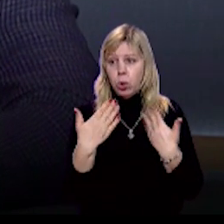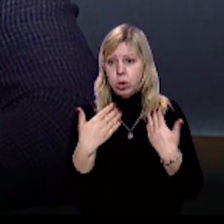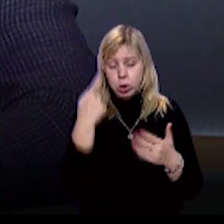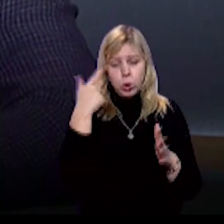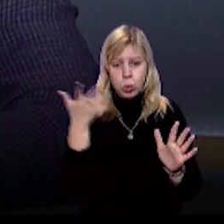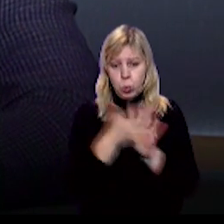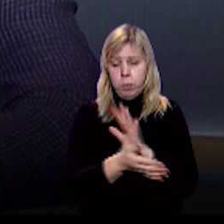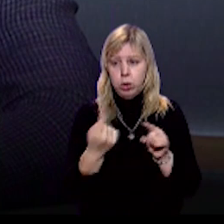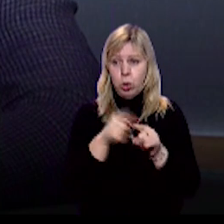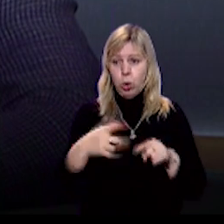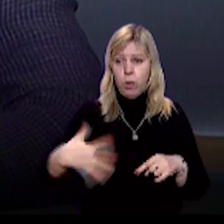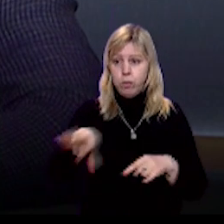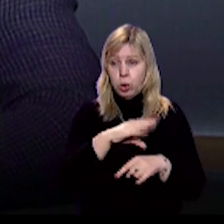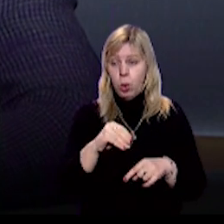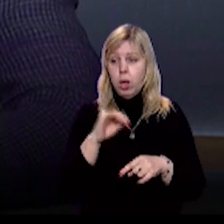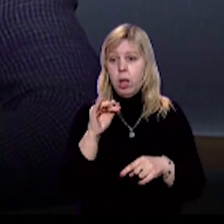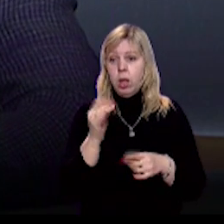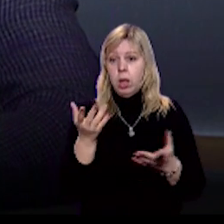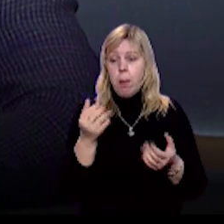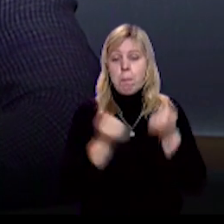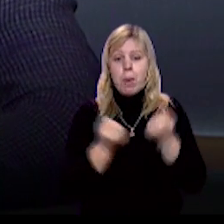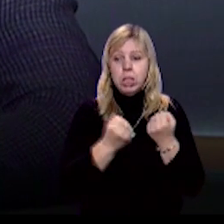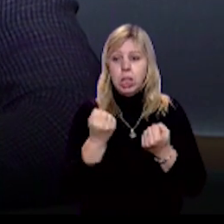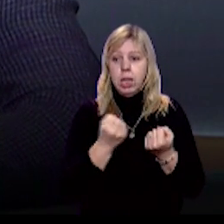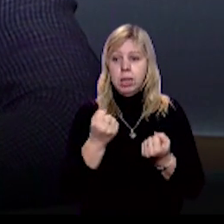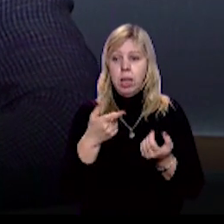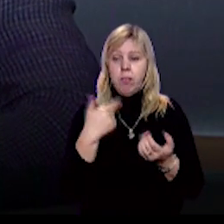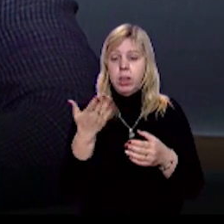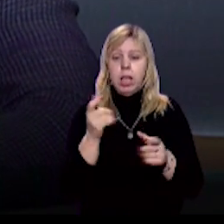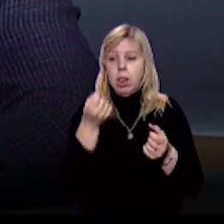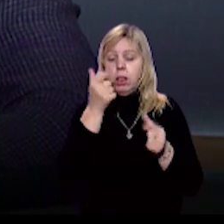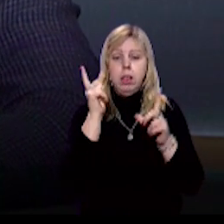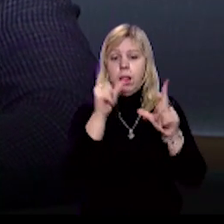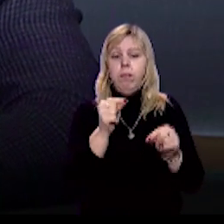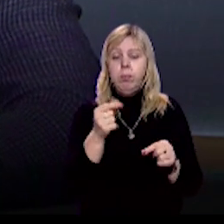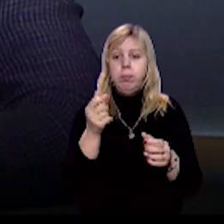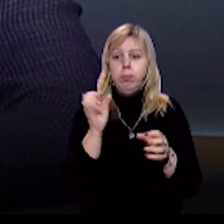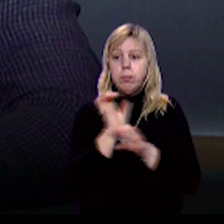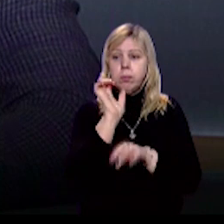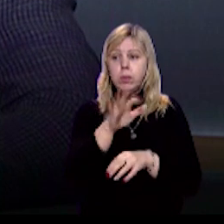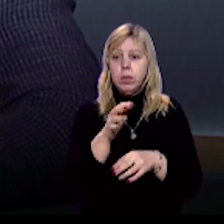з розумінням до цього всього. Машини тентові, вони не возять там якісь такі...